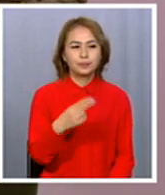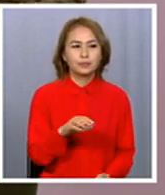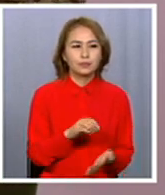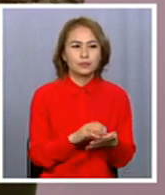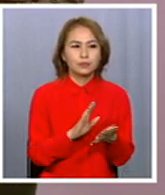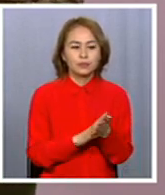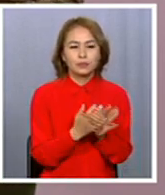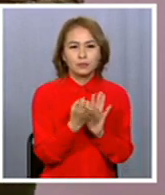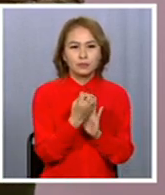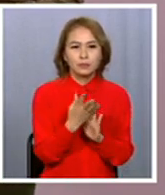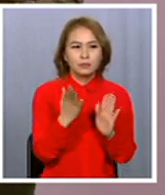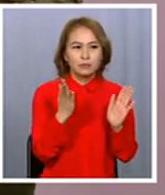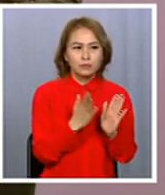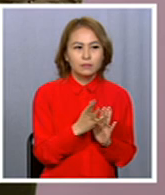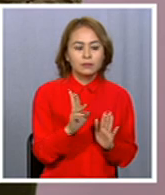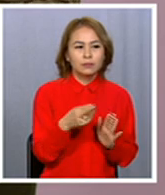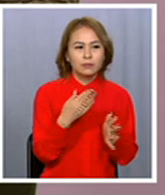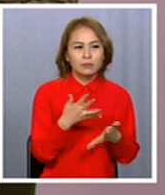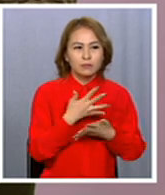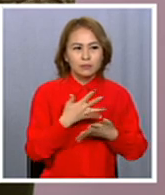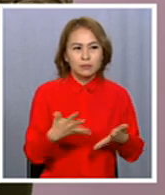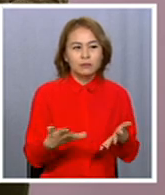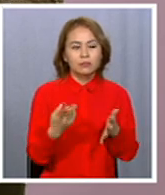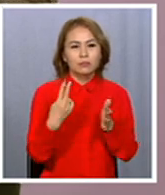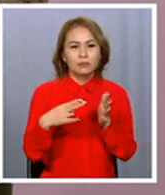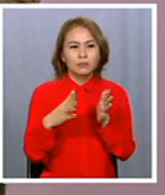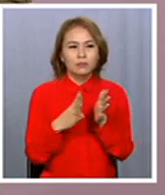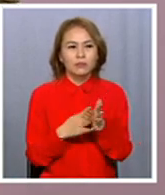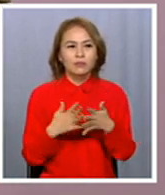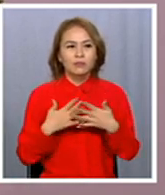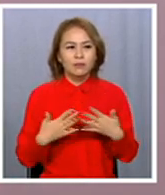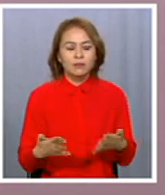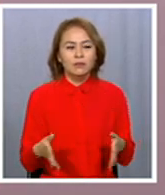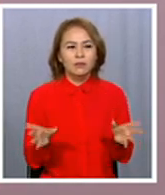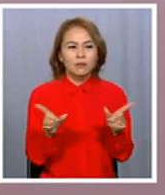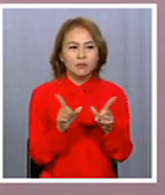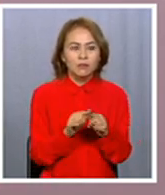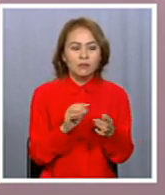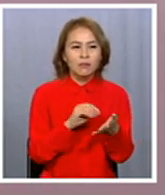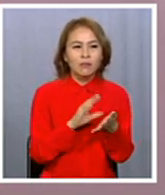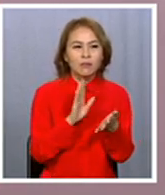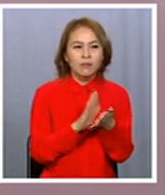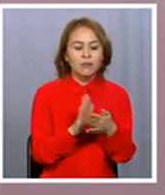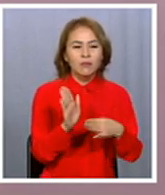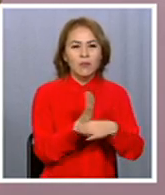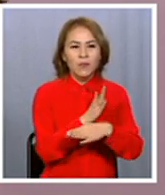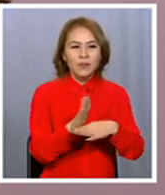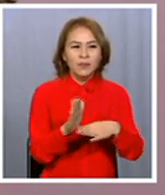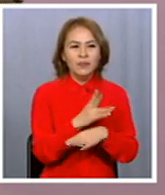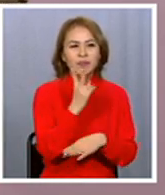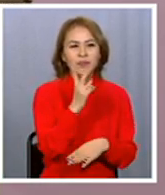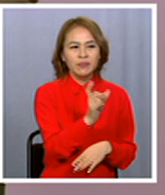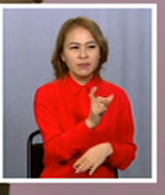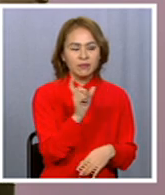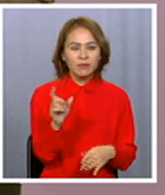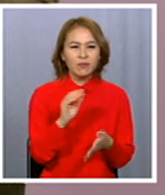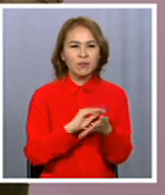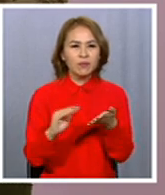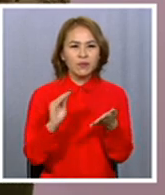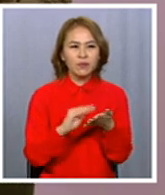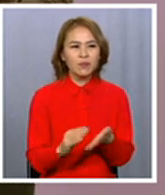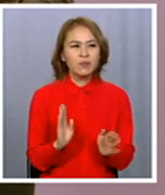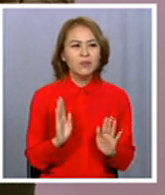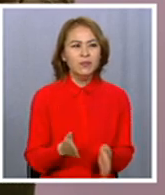14-тен артық, 29-дан кем. Қос теңсіздікті жеке екі теңсіздік түрінде